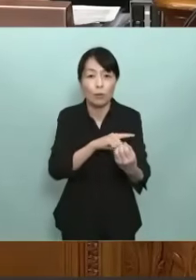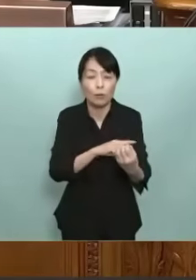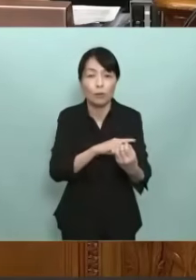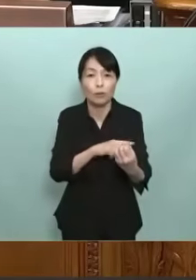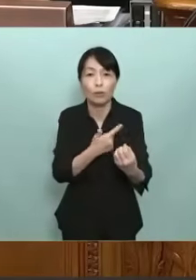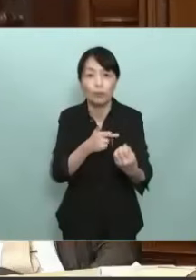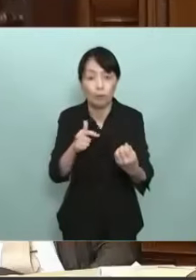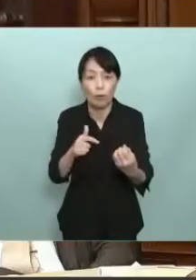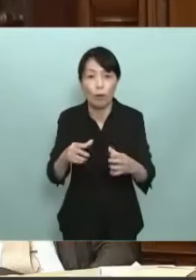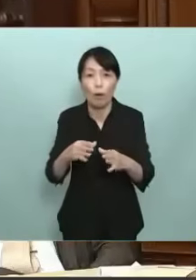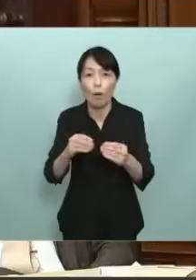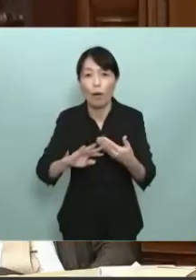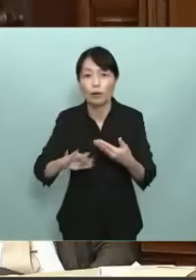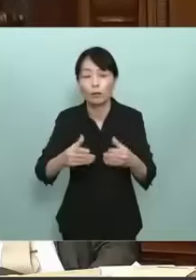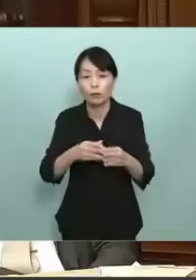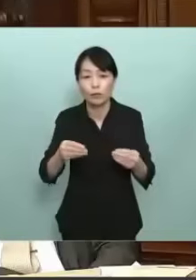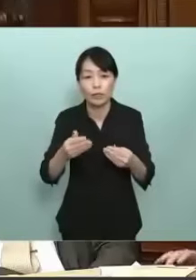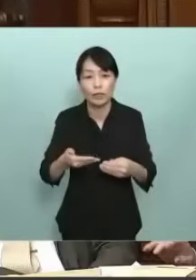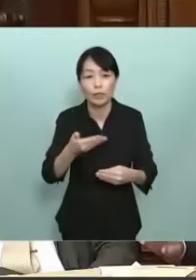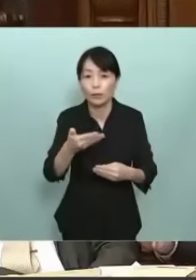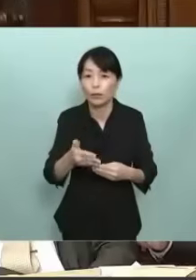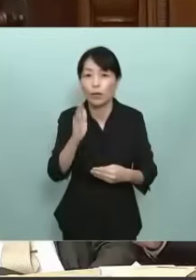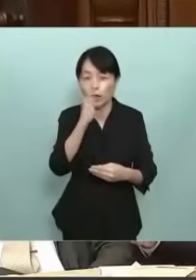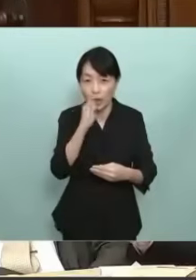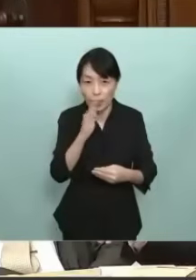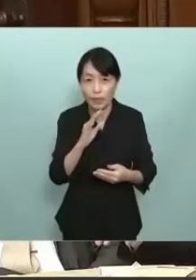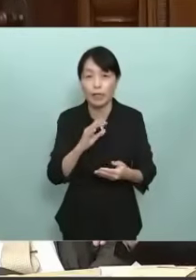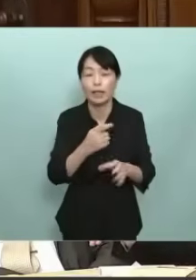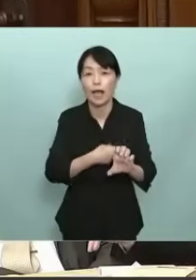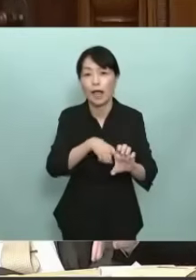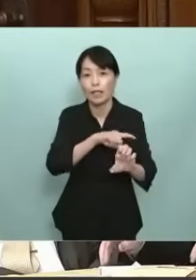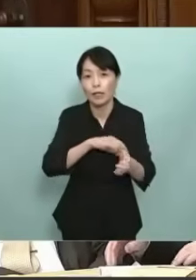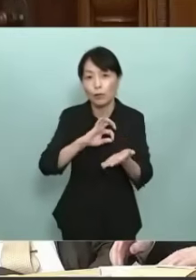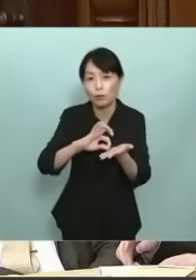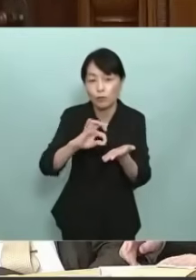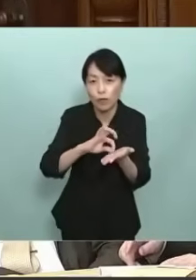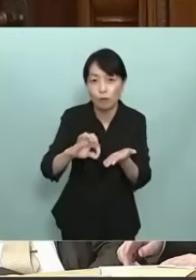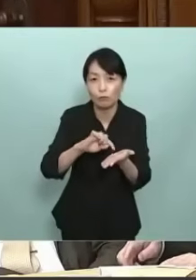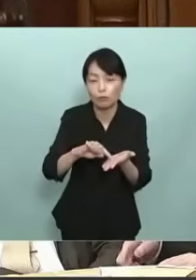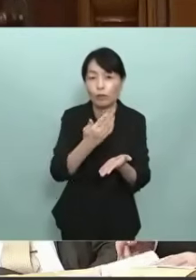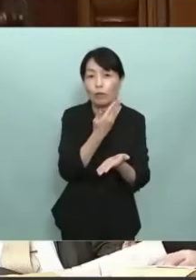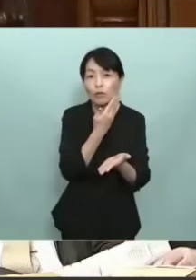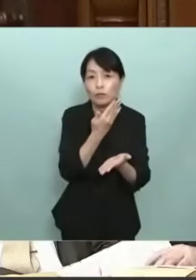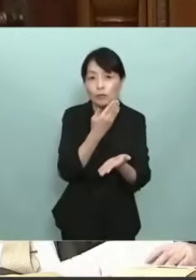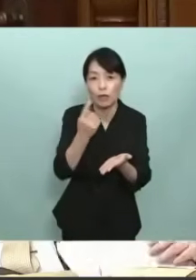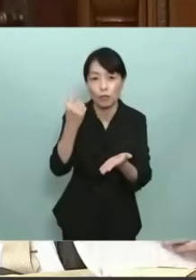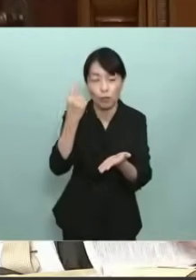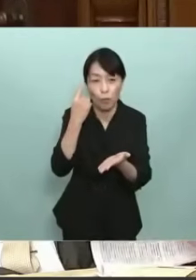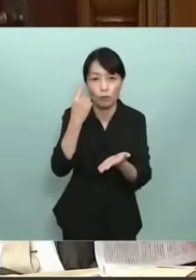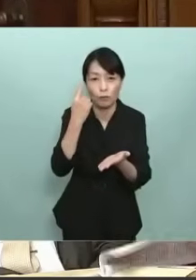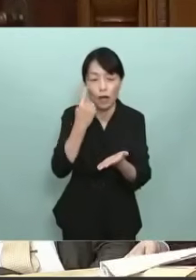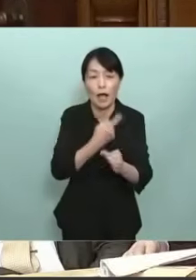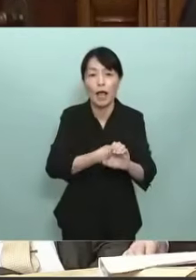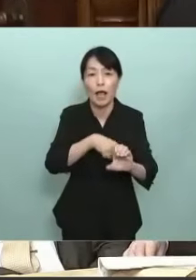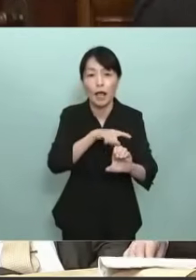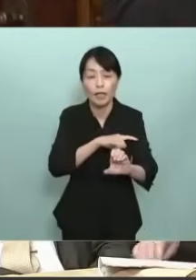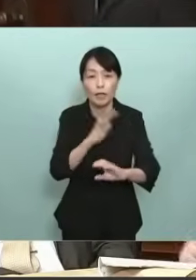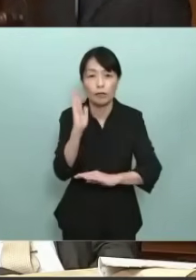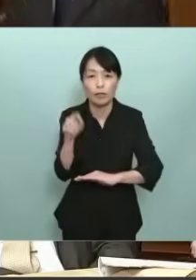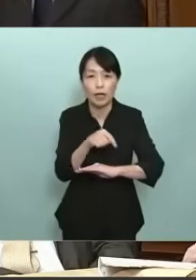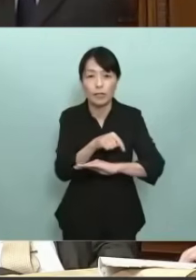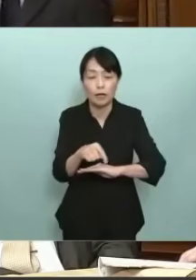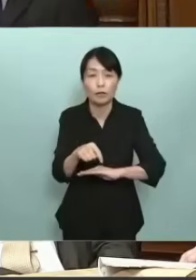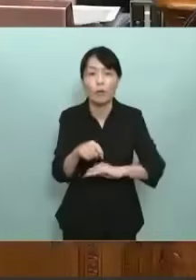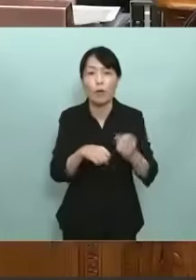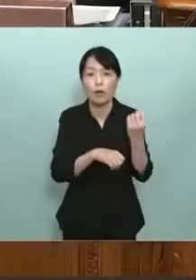電源を積極的に活用することが極めて重要と考えますが総理のエネルギー政策の基本理念